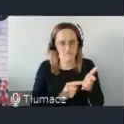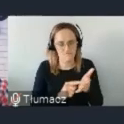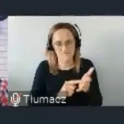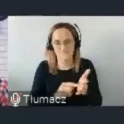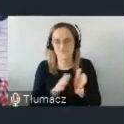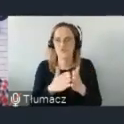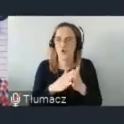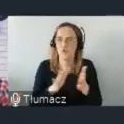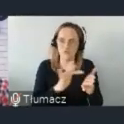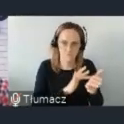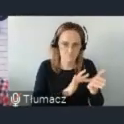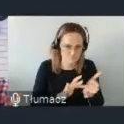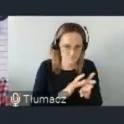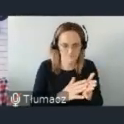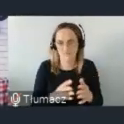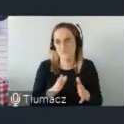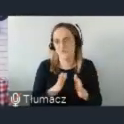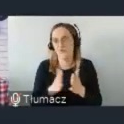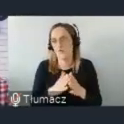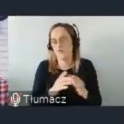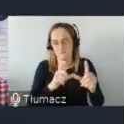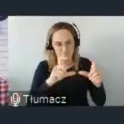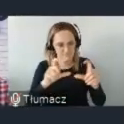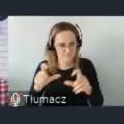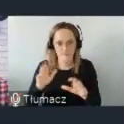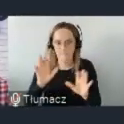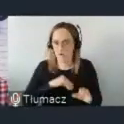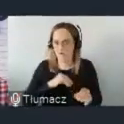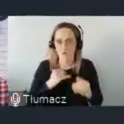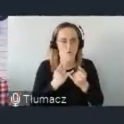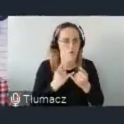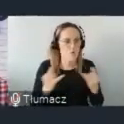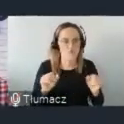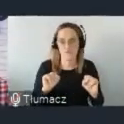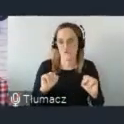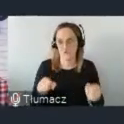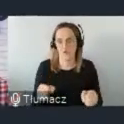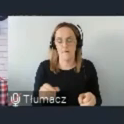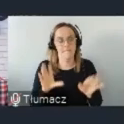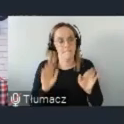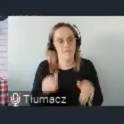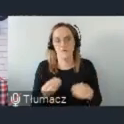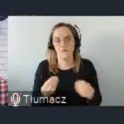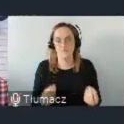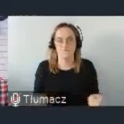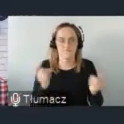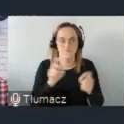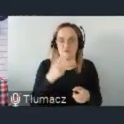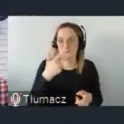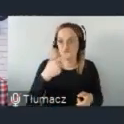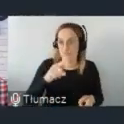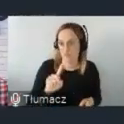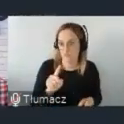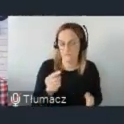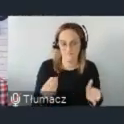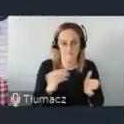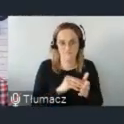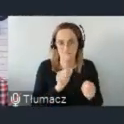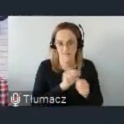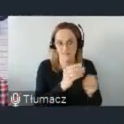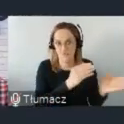okładkę książki, zdjęcia, które rozsypiecie, może wywołać różne działania. Czyli może się pojawić na tym model 3D, zobaczcie, one są tutaj